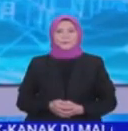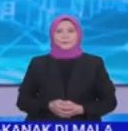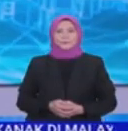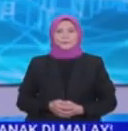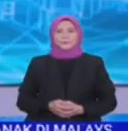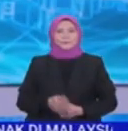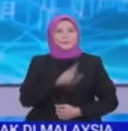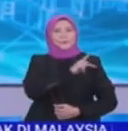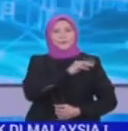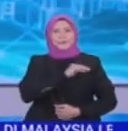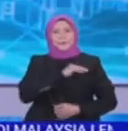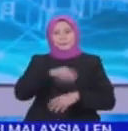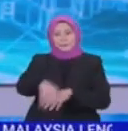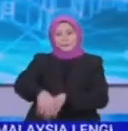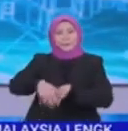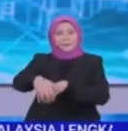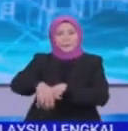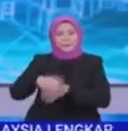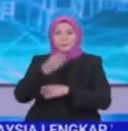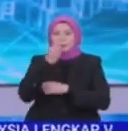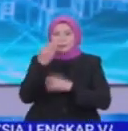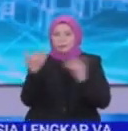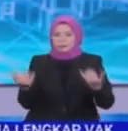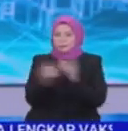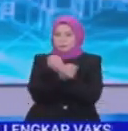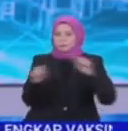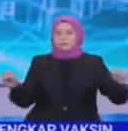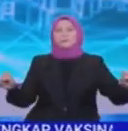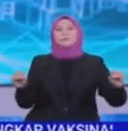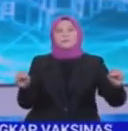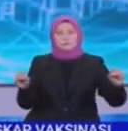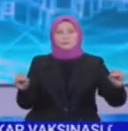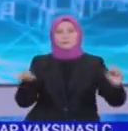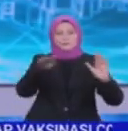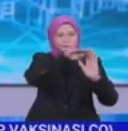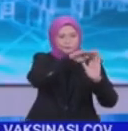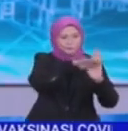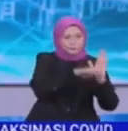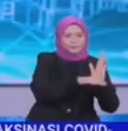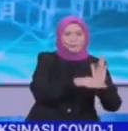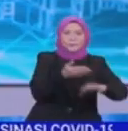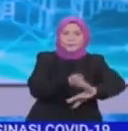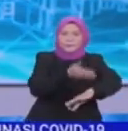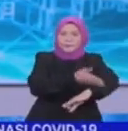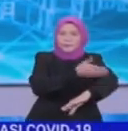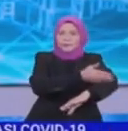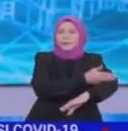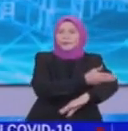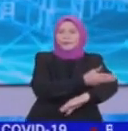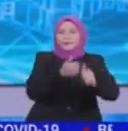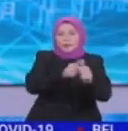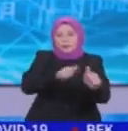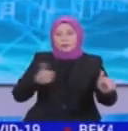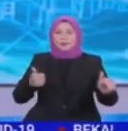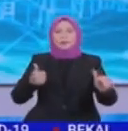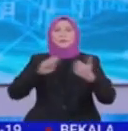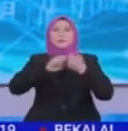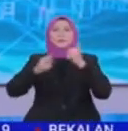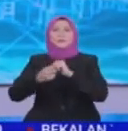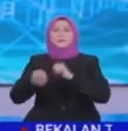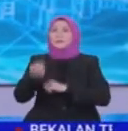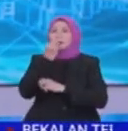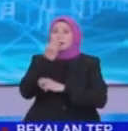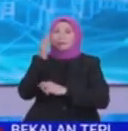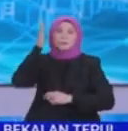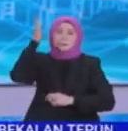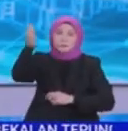Kementerian Pertanian dan Industri Makanan telah bersedia dengan beberapa langkah serta penambahbaikan bagi mengelak krisis makanan pada